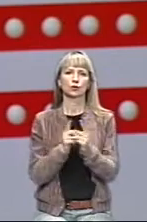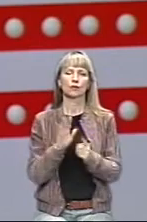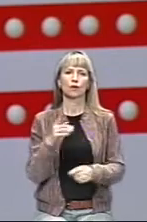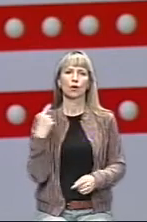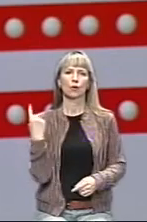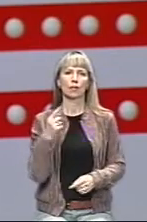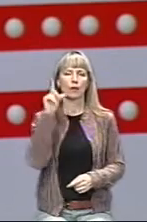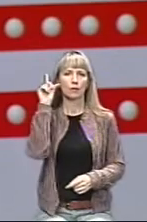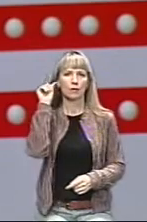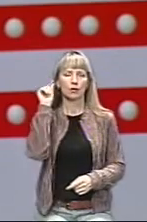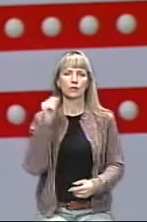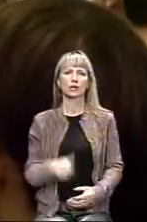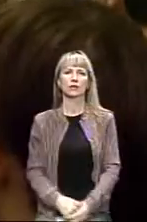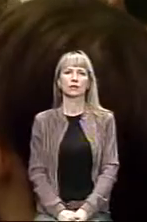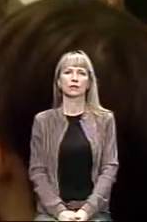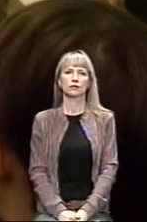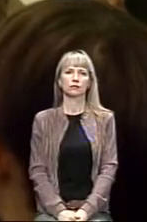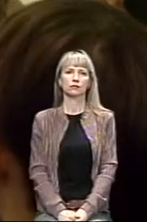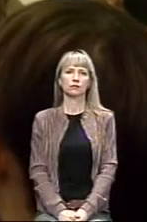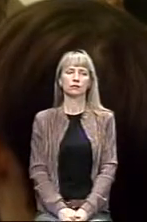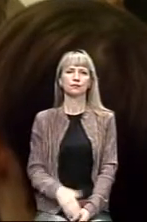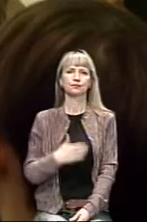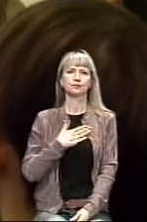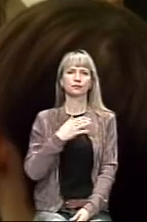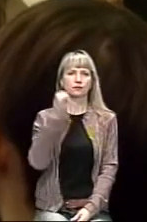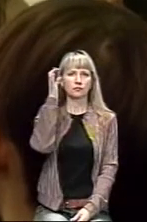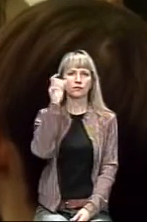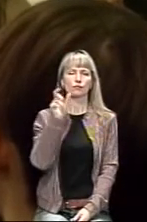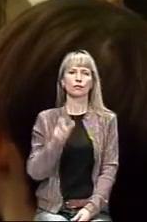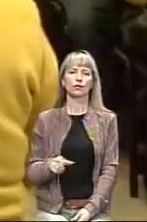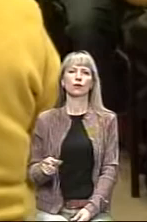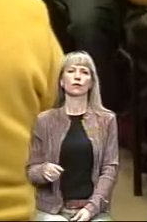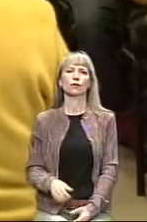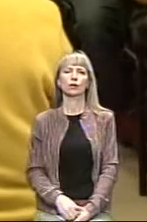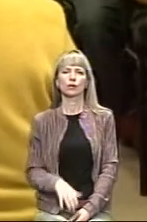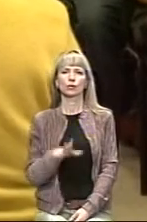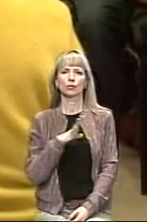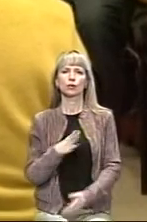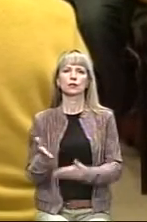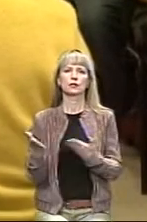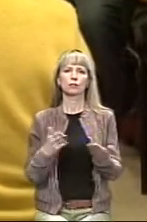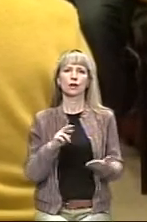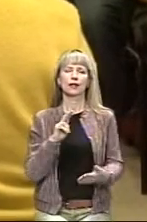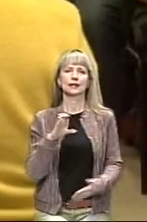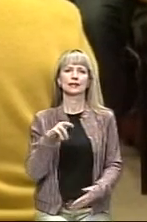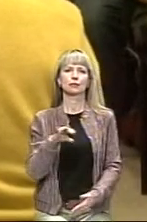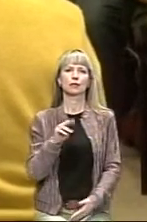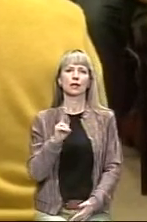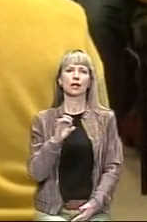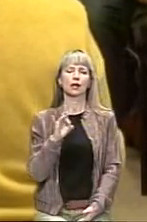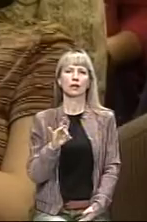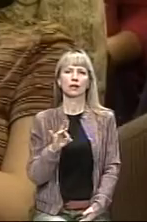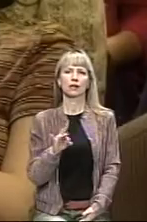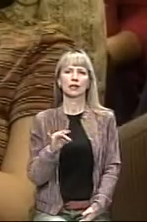обласній бібліотеці нашій науковій. Ти була запрошена туди як спікером разом із Сергієм